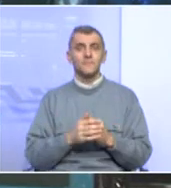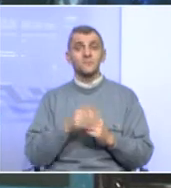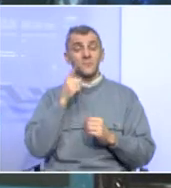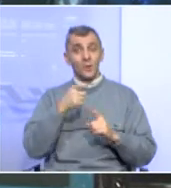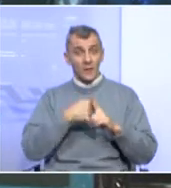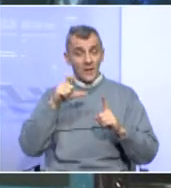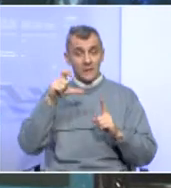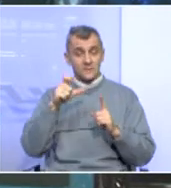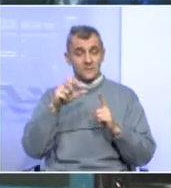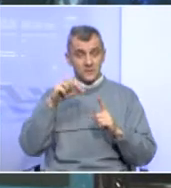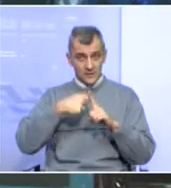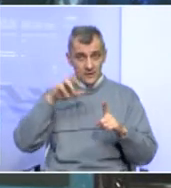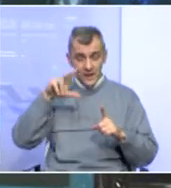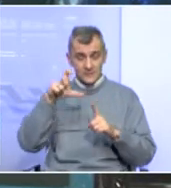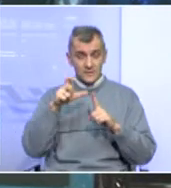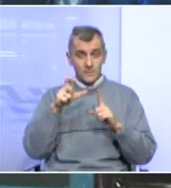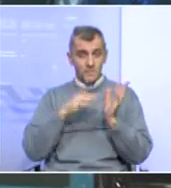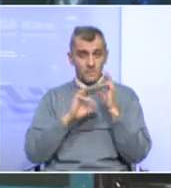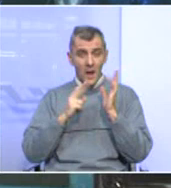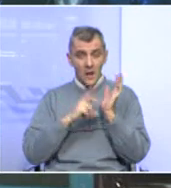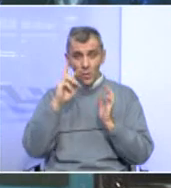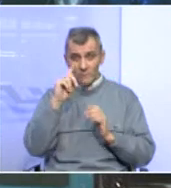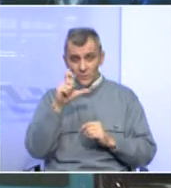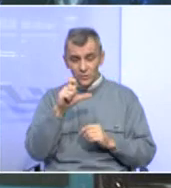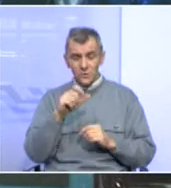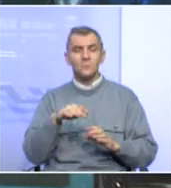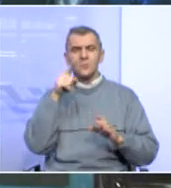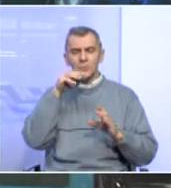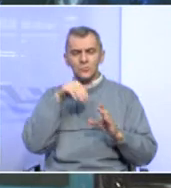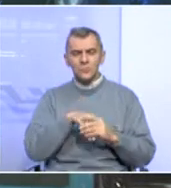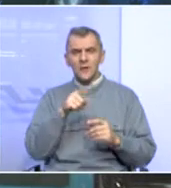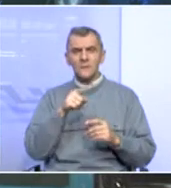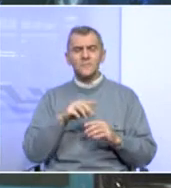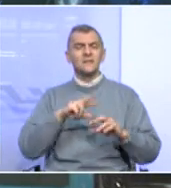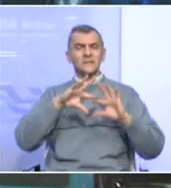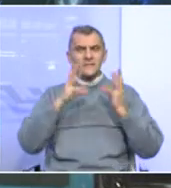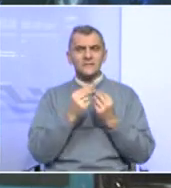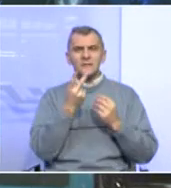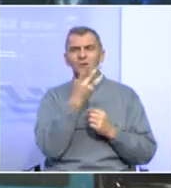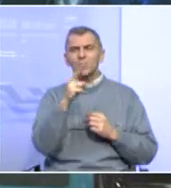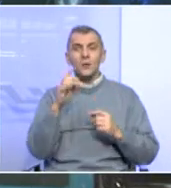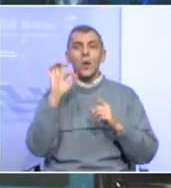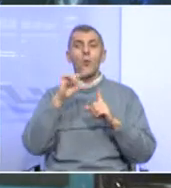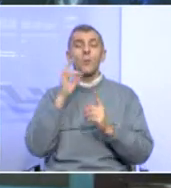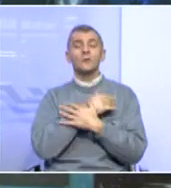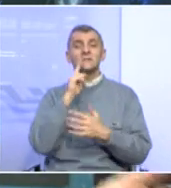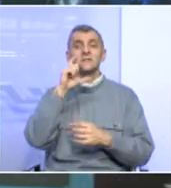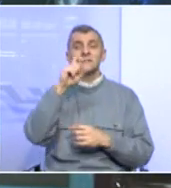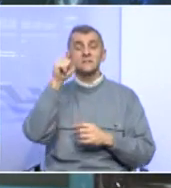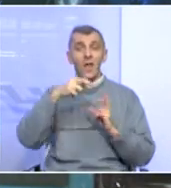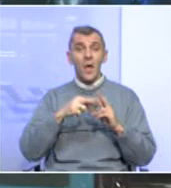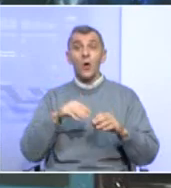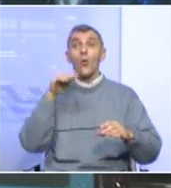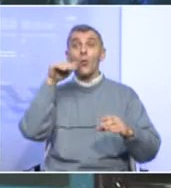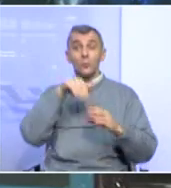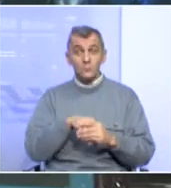Kecmanović u funkciji Dodika, to je klasični spin da se u stvari svi ovi drugi iz opozicije u slučaju